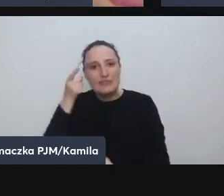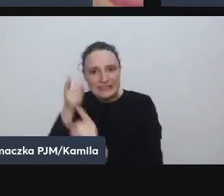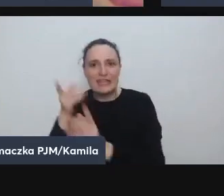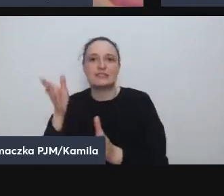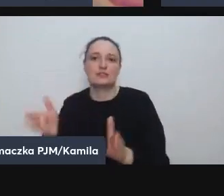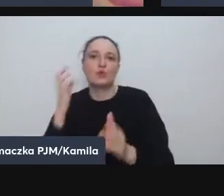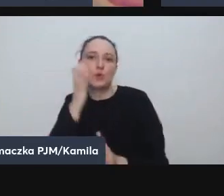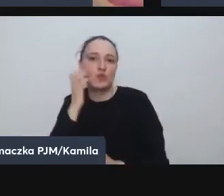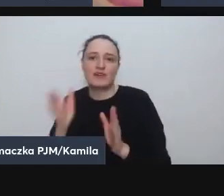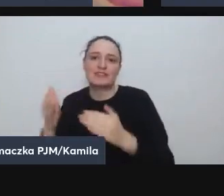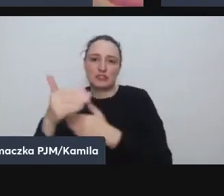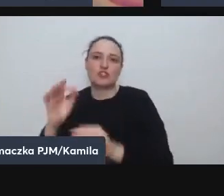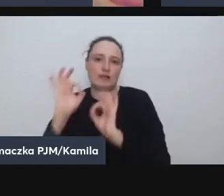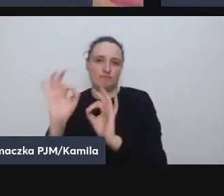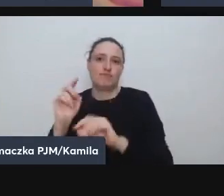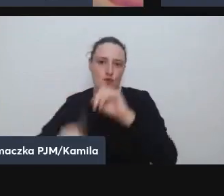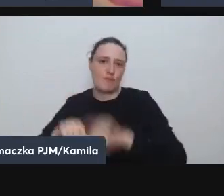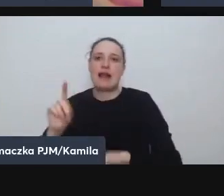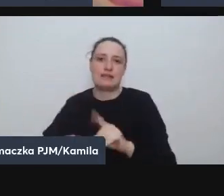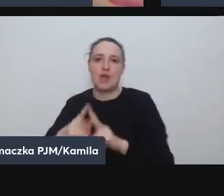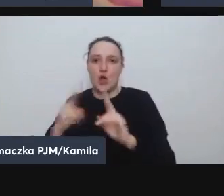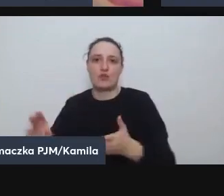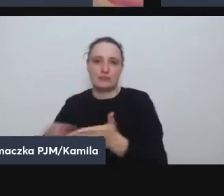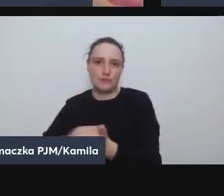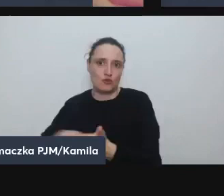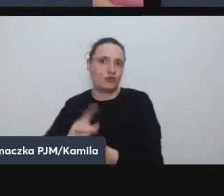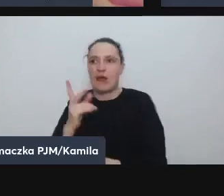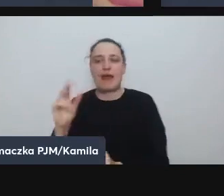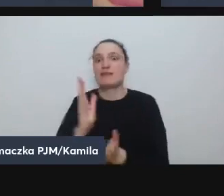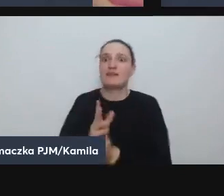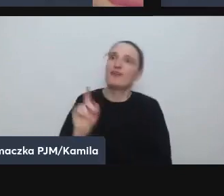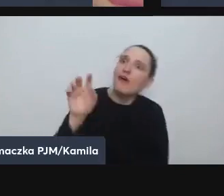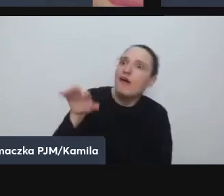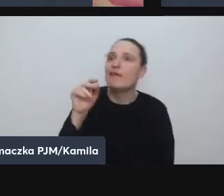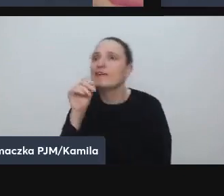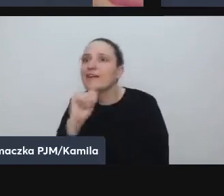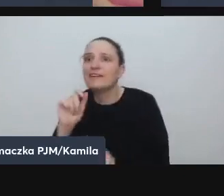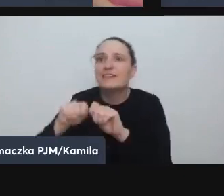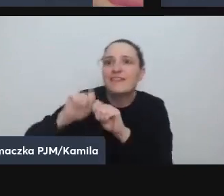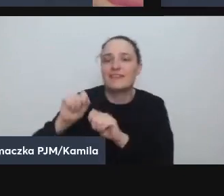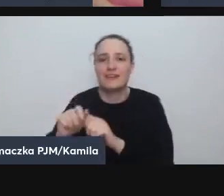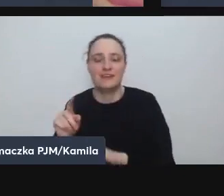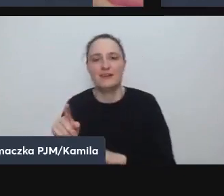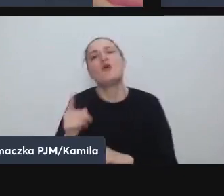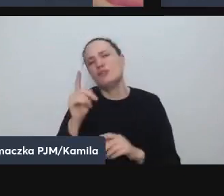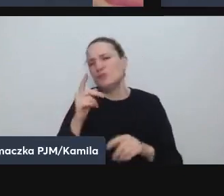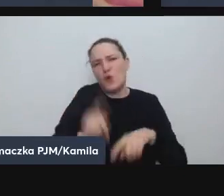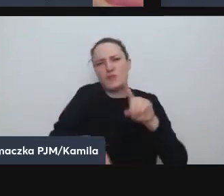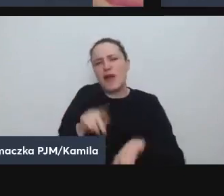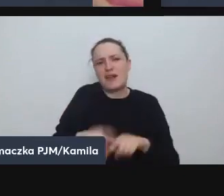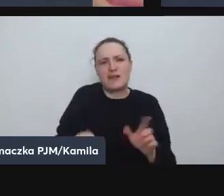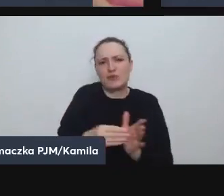jak jest jej założenie, czyli kiedy się ma miesiączkę, a nie żeby badać. No bo to naturalne, że jest ta potrzeba, żeby sobie zobaczyć, jak to